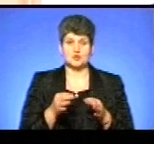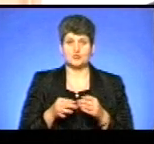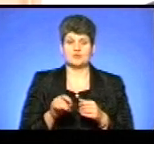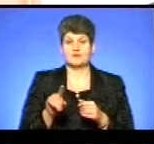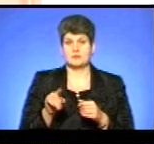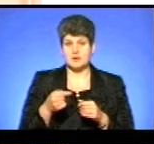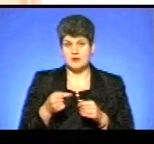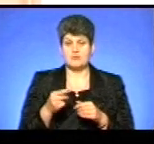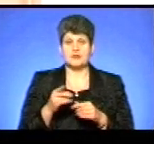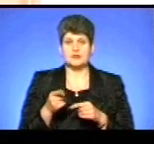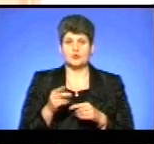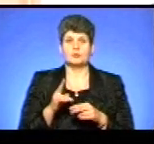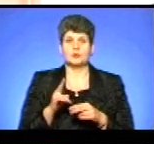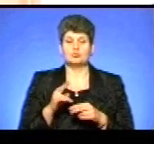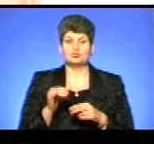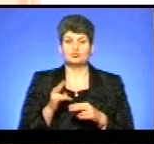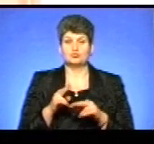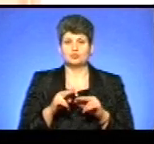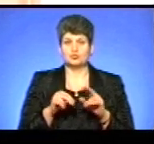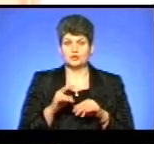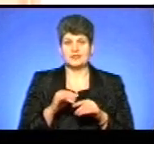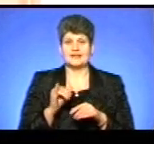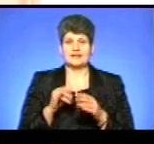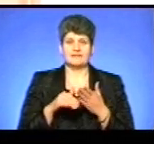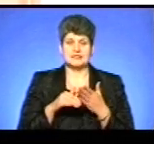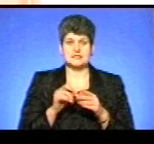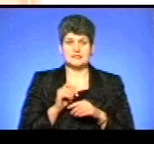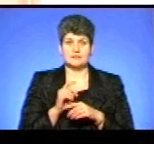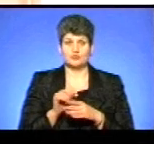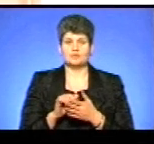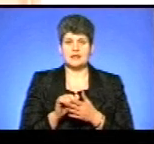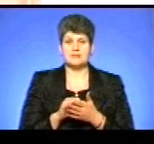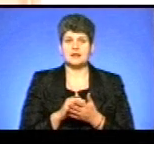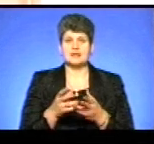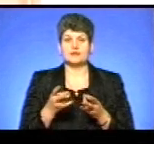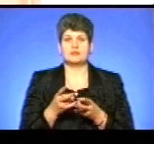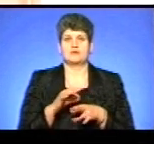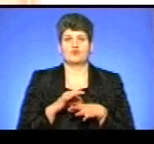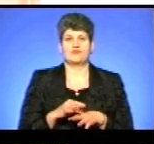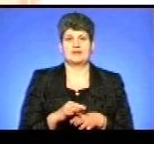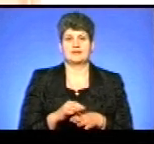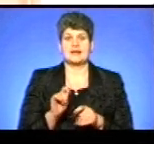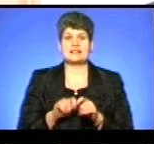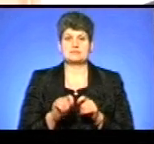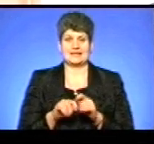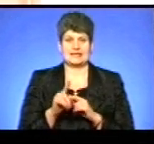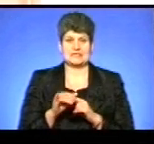від Тернопільбудінвестзамовника, третьої особи у даній справі, документальні матеріали, які необхідні для проведення експертиз.